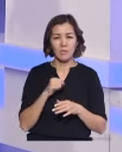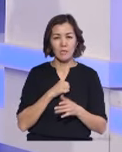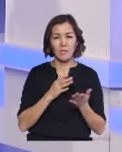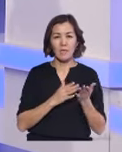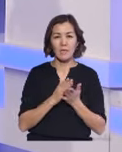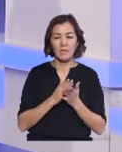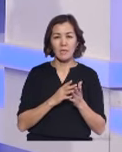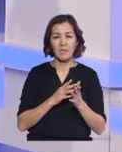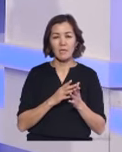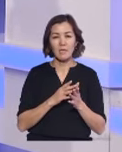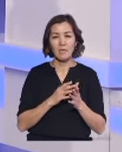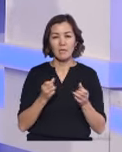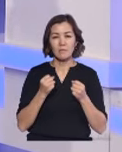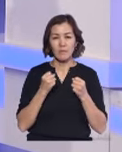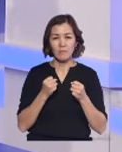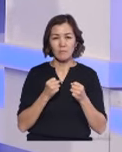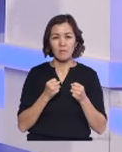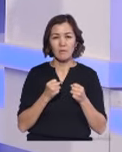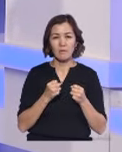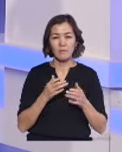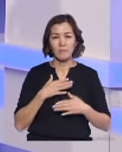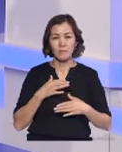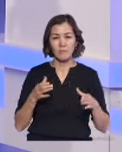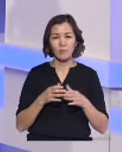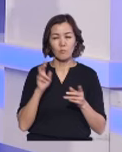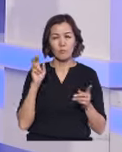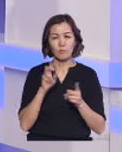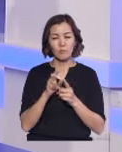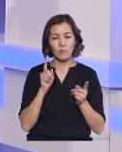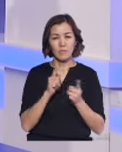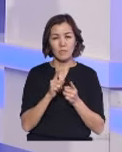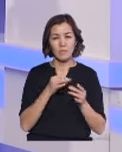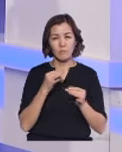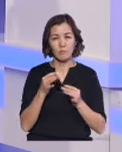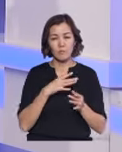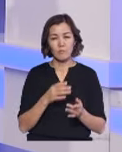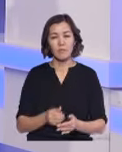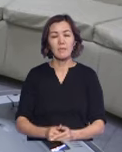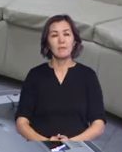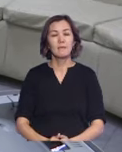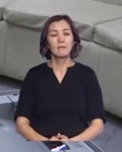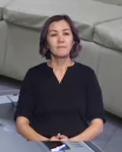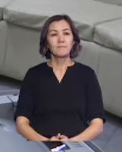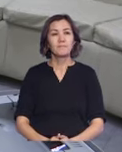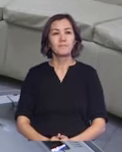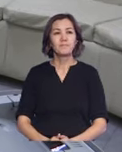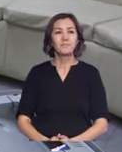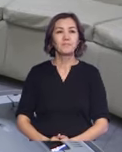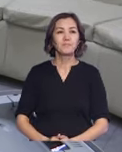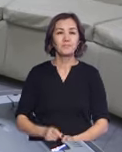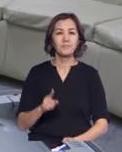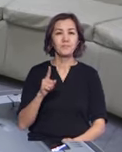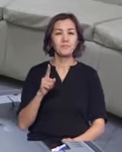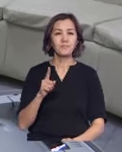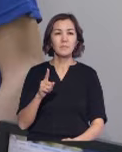Ардагер марафоншы мен әріптесім Елдана Серікбайқызы сұхбаттасып қайтқан еді. Сюжеттен көрейік. Жүзге келемін